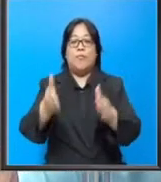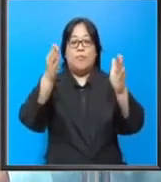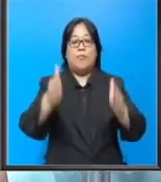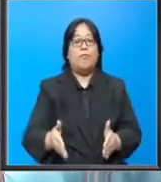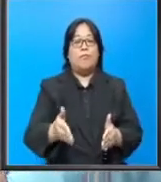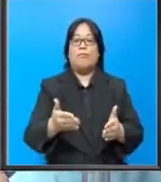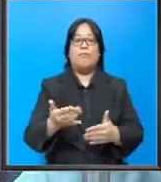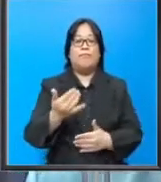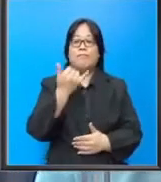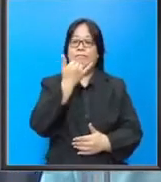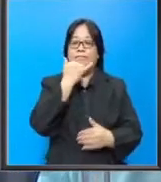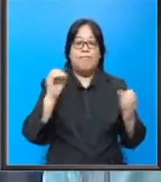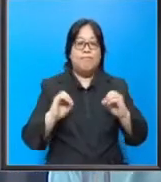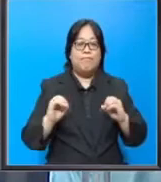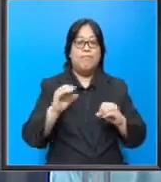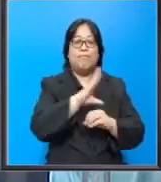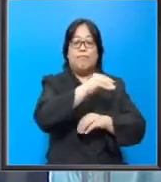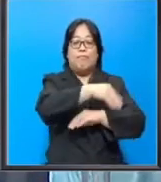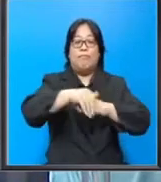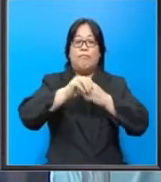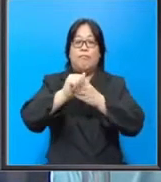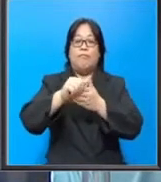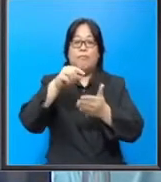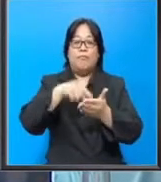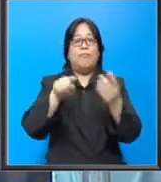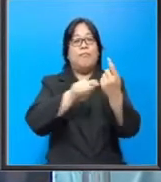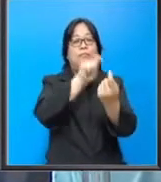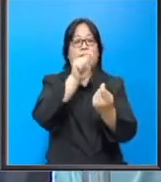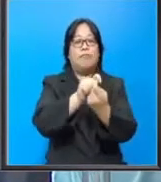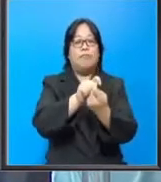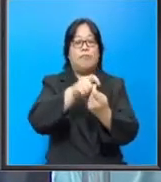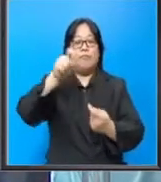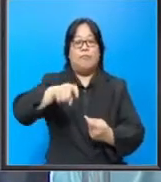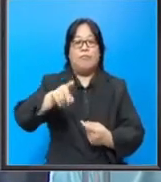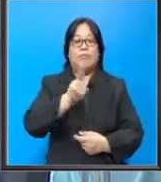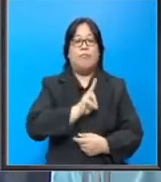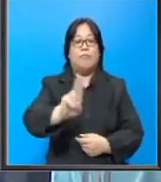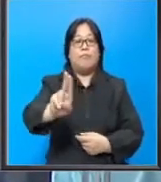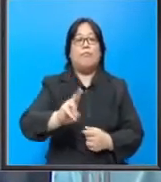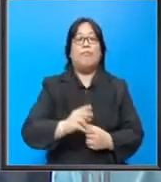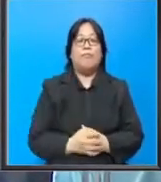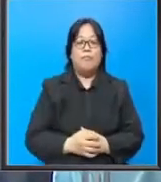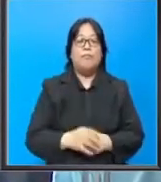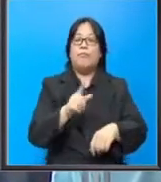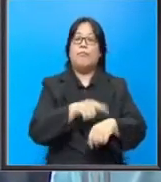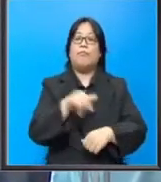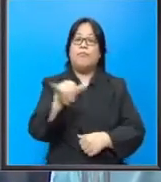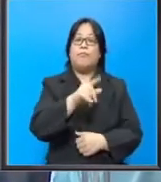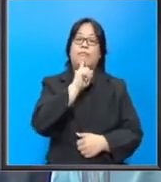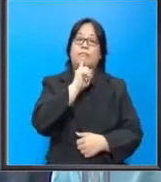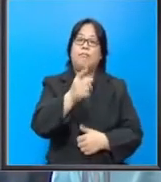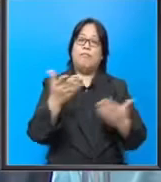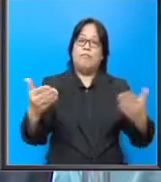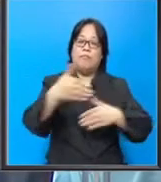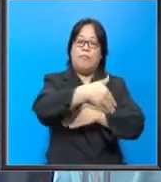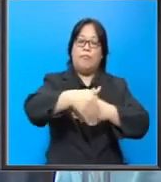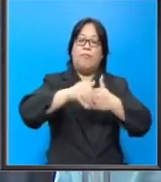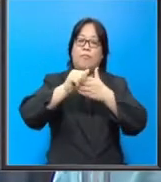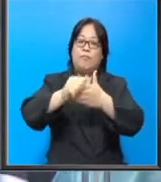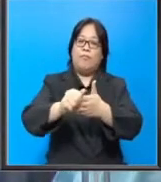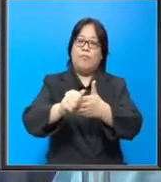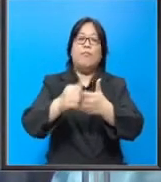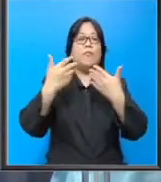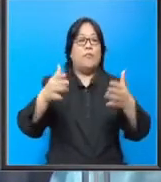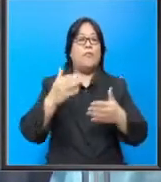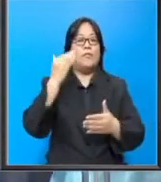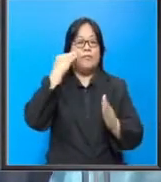yang tidak bersalah malah garis panduan ini sangat bertepatan dengan karena agama dalam masa yang sama sudah pastinya garis panduan Ini